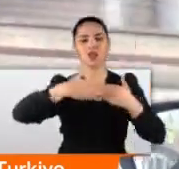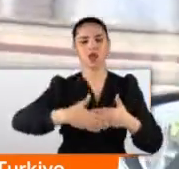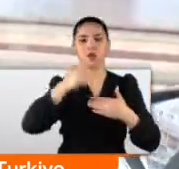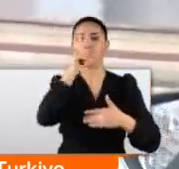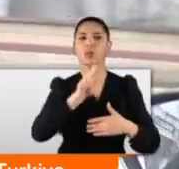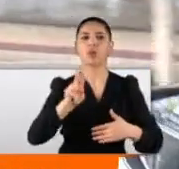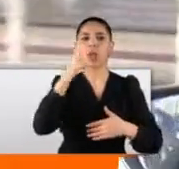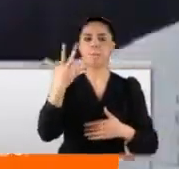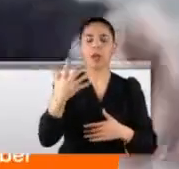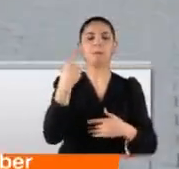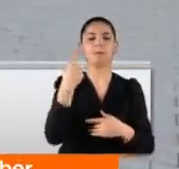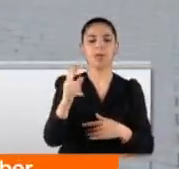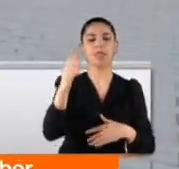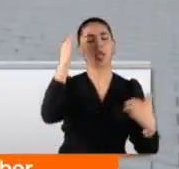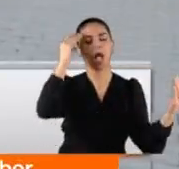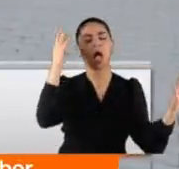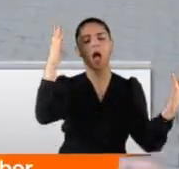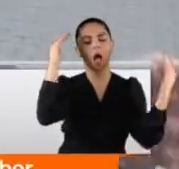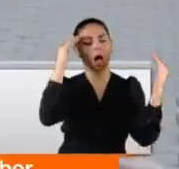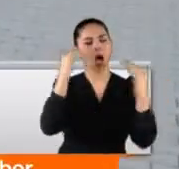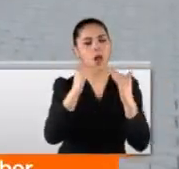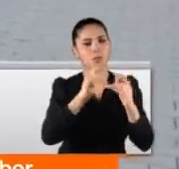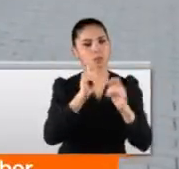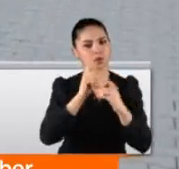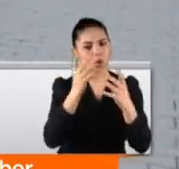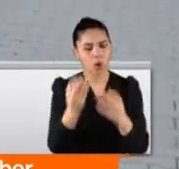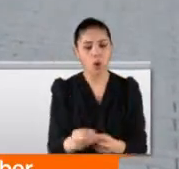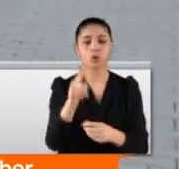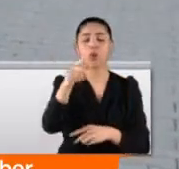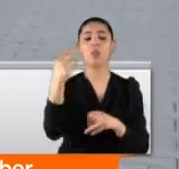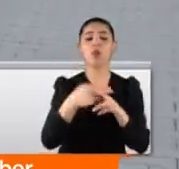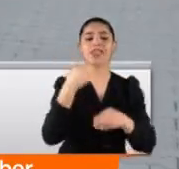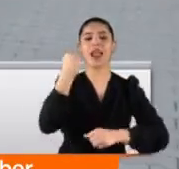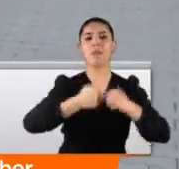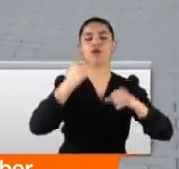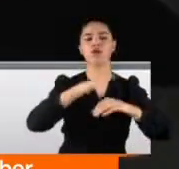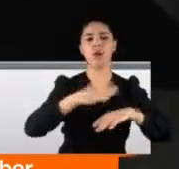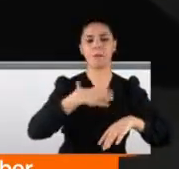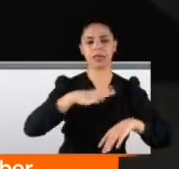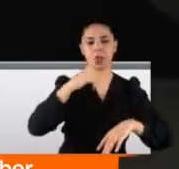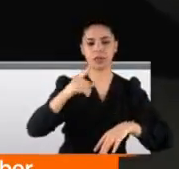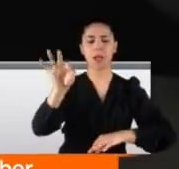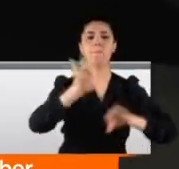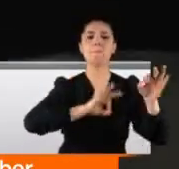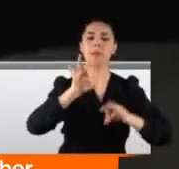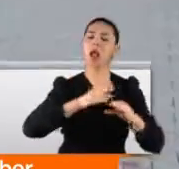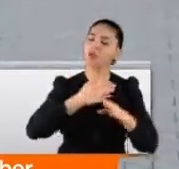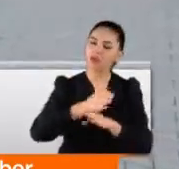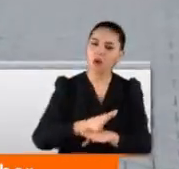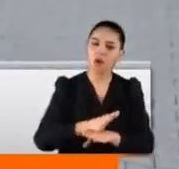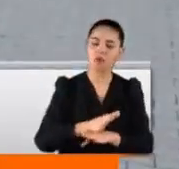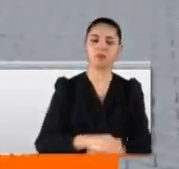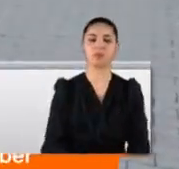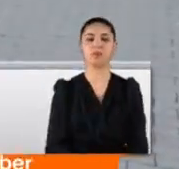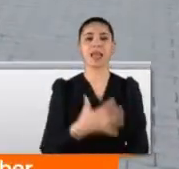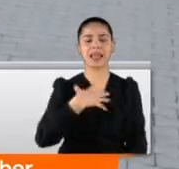175 bin liraya anlaştı. Arabaya baktı, motoruna şuna buna baktı, test sürüşü yapabilir miyiz beyefendi dedi. Plan adım adım işliyordu.